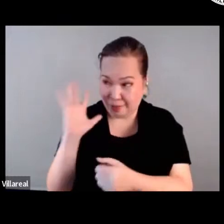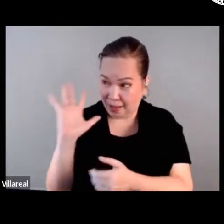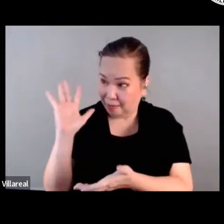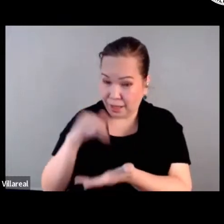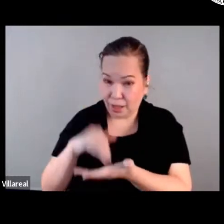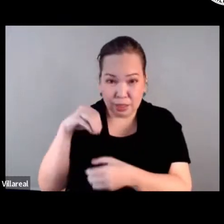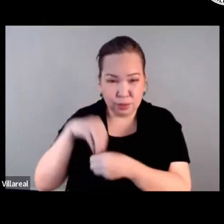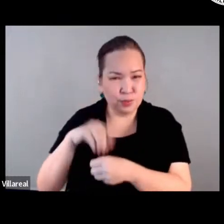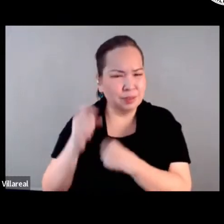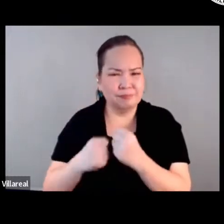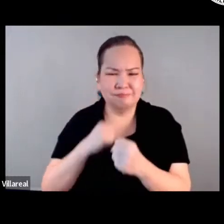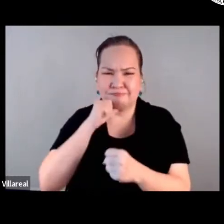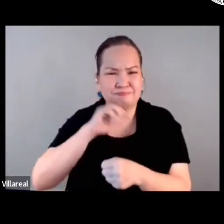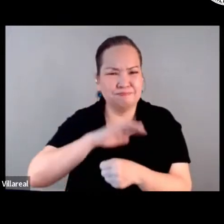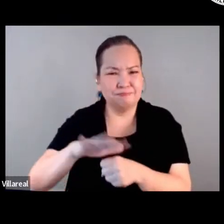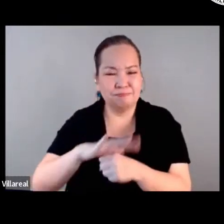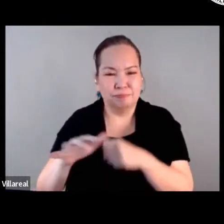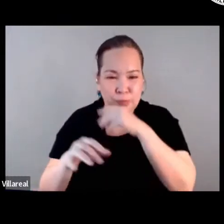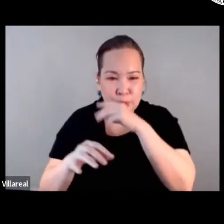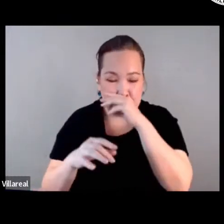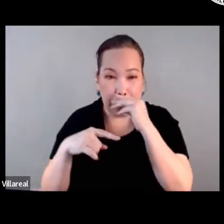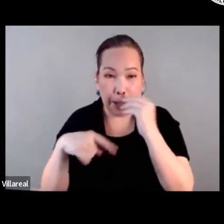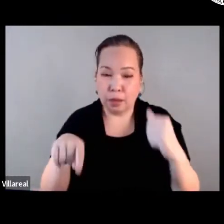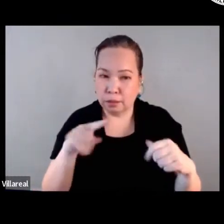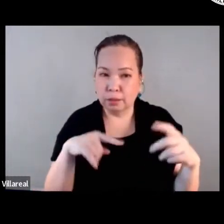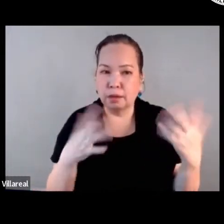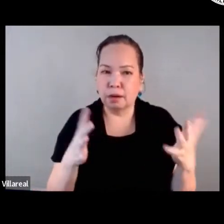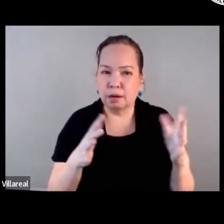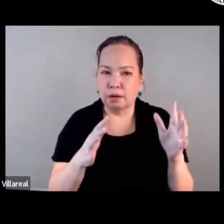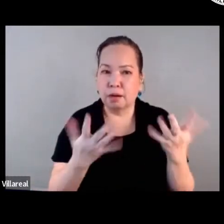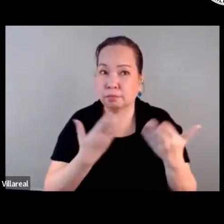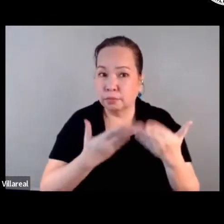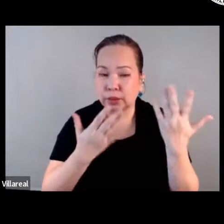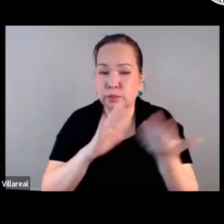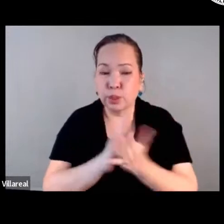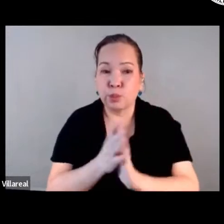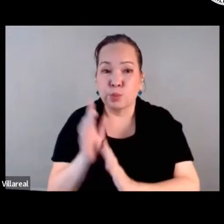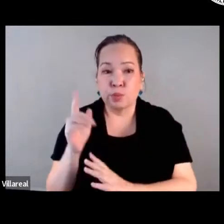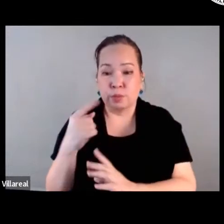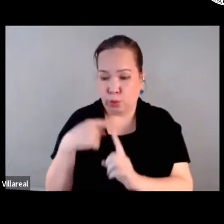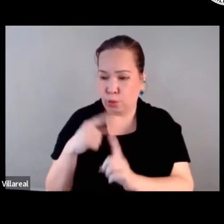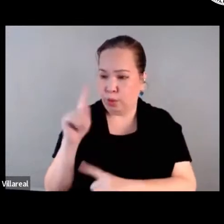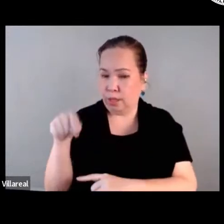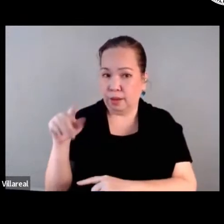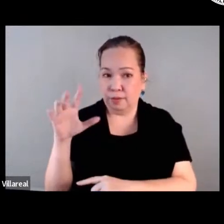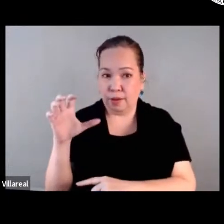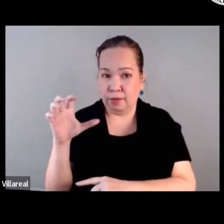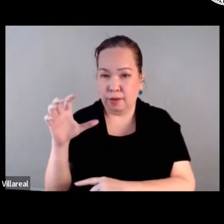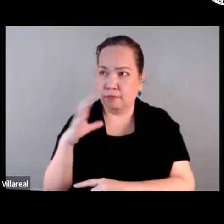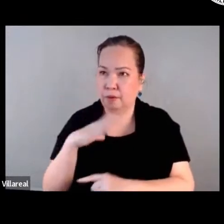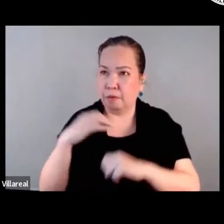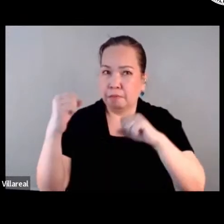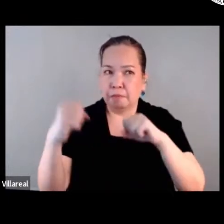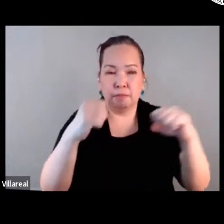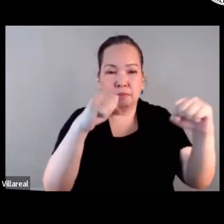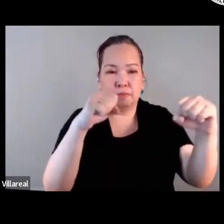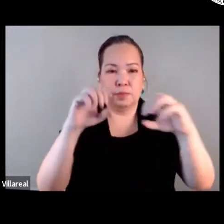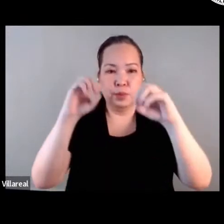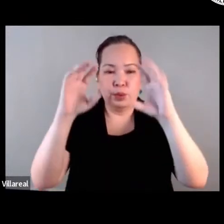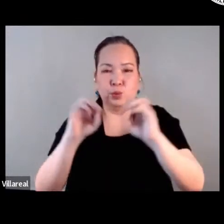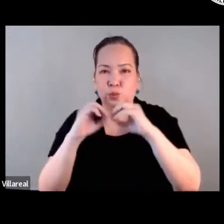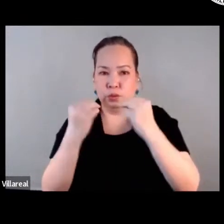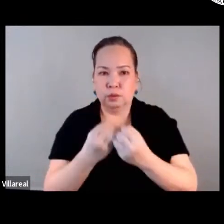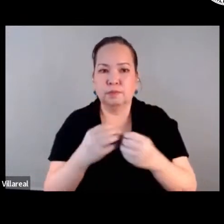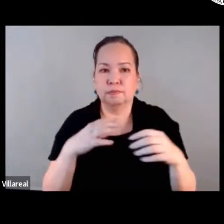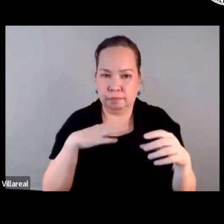po yung measure, no, yung proposal po na gawin itong 1,500, of course, no, nagkakasundo naman po lahat ng teachers organizations sa